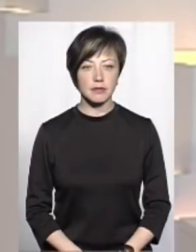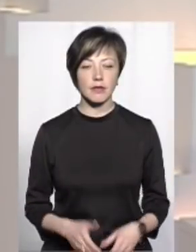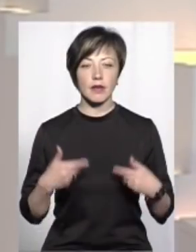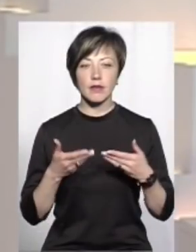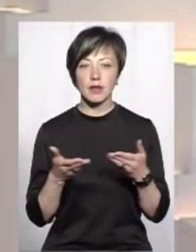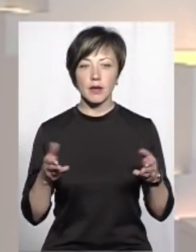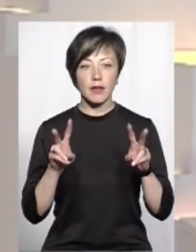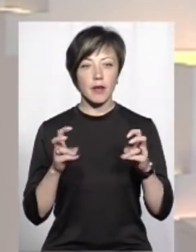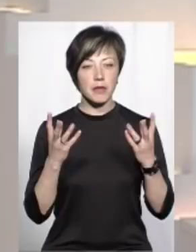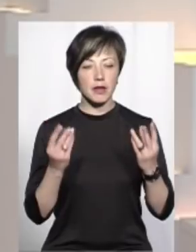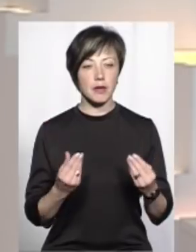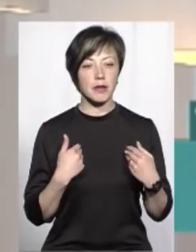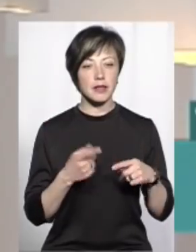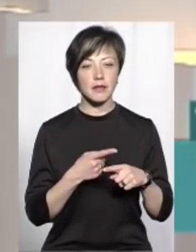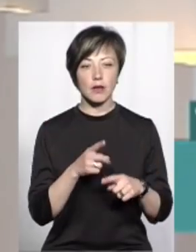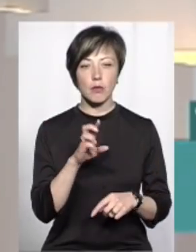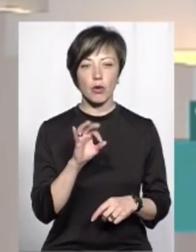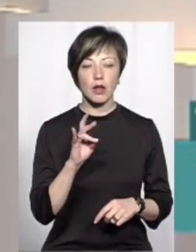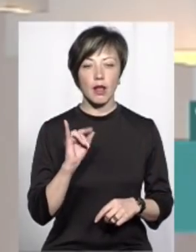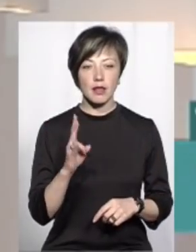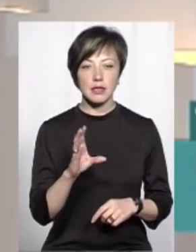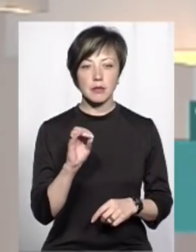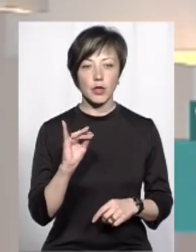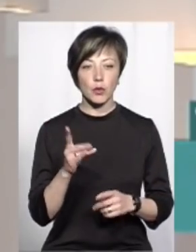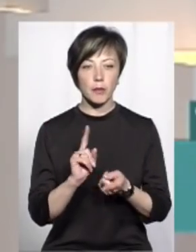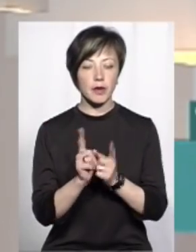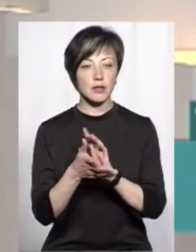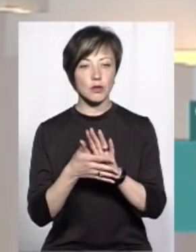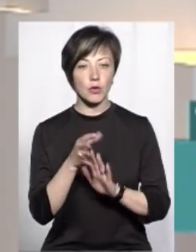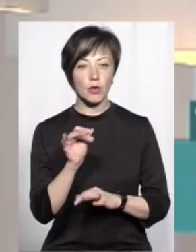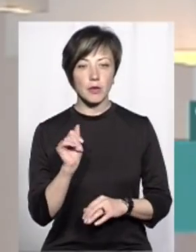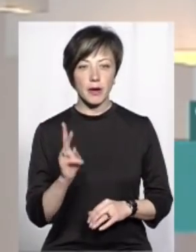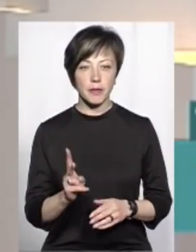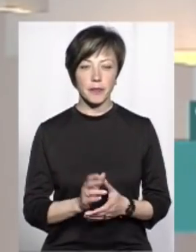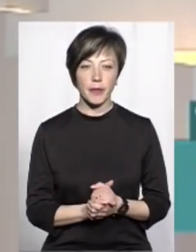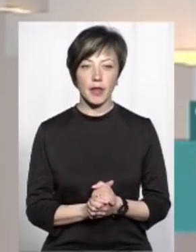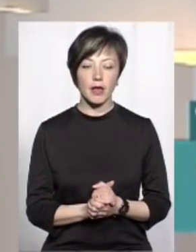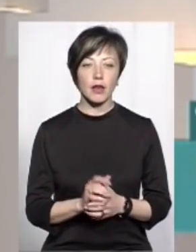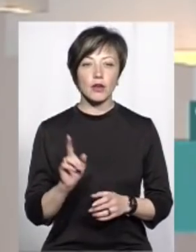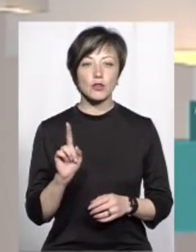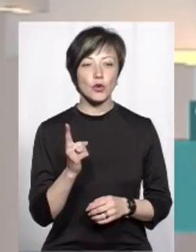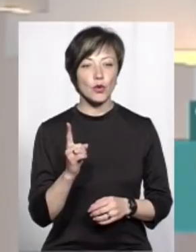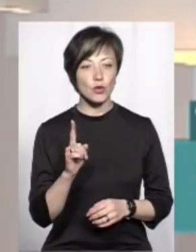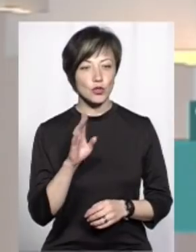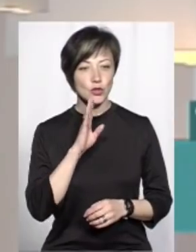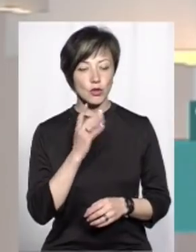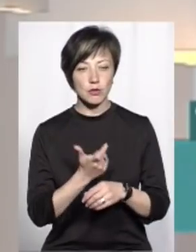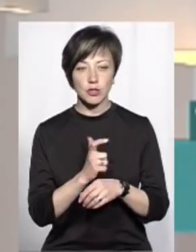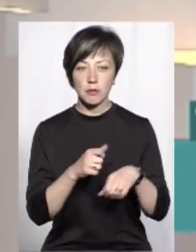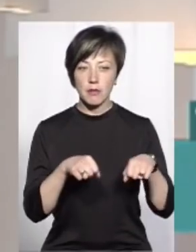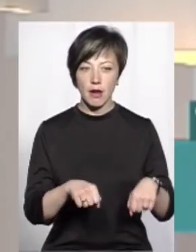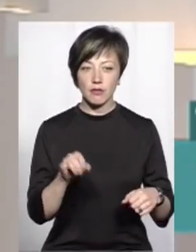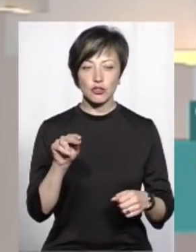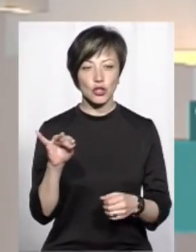Вітаю в темі дня. Мене звати Богдан Семенюк. На жестову мову перекладає Ольга Рибак. Чого у жінок більше? Прав чи